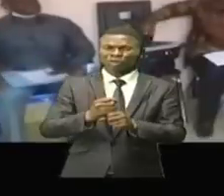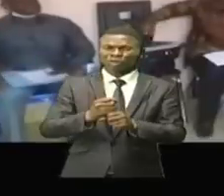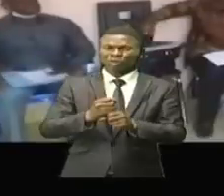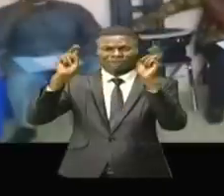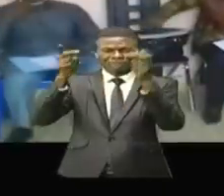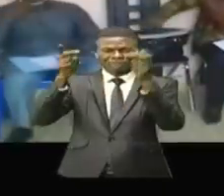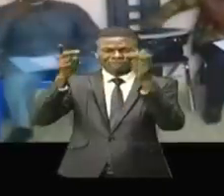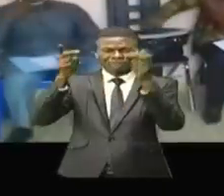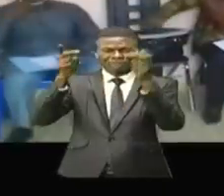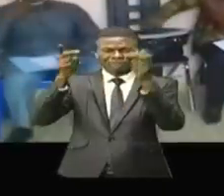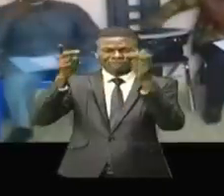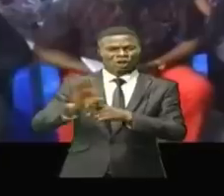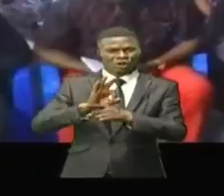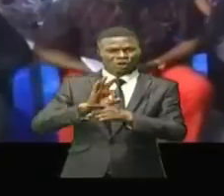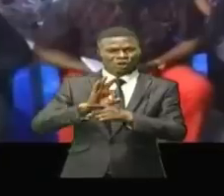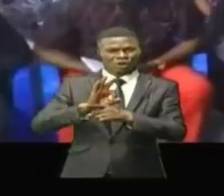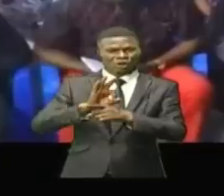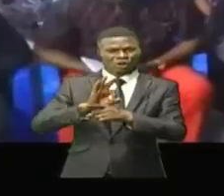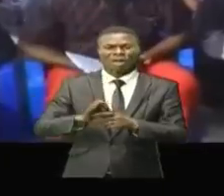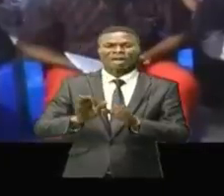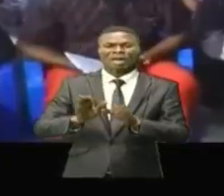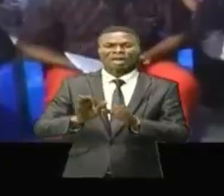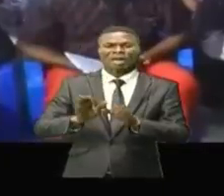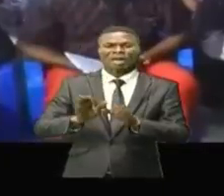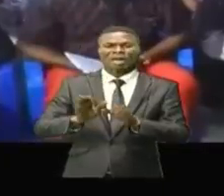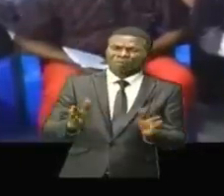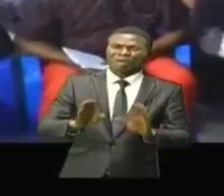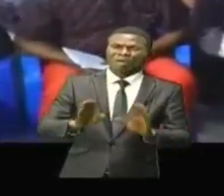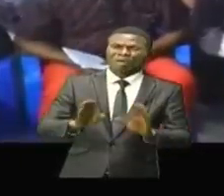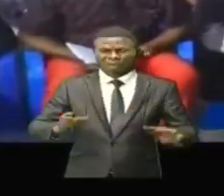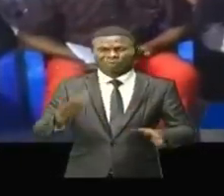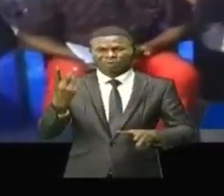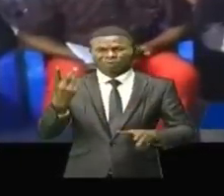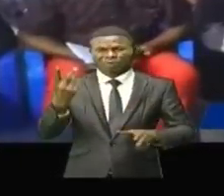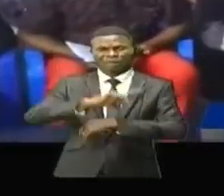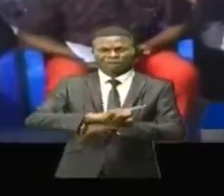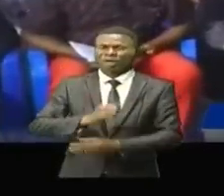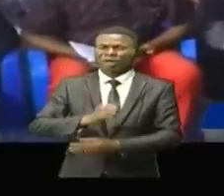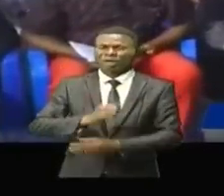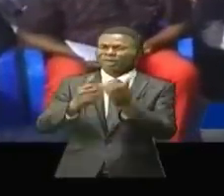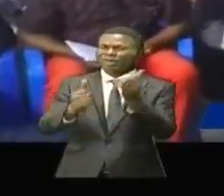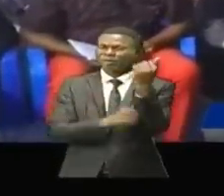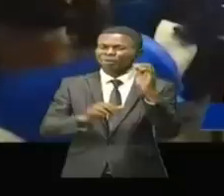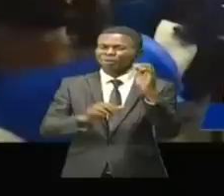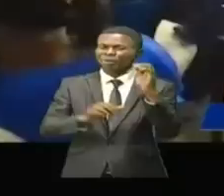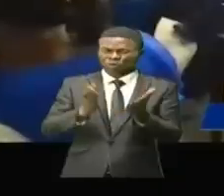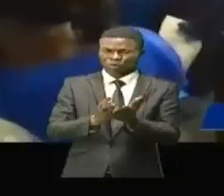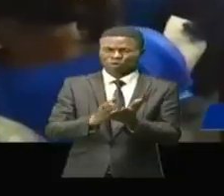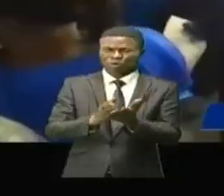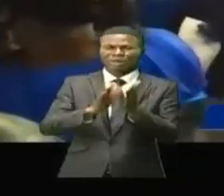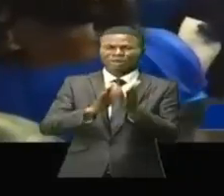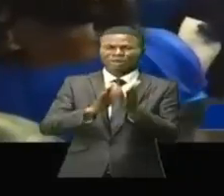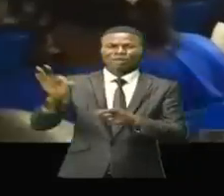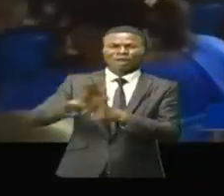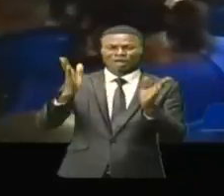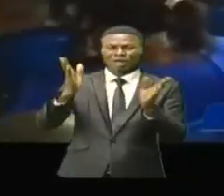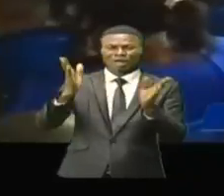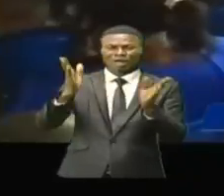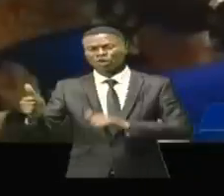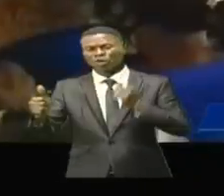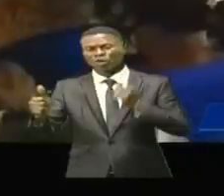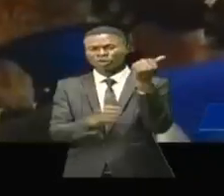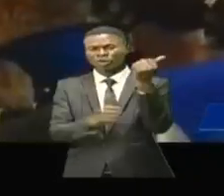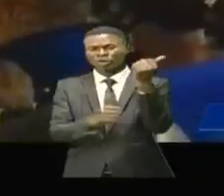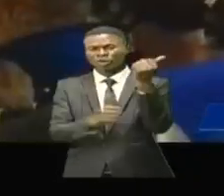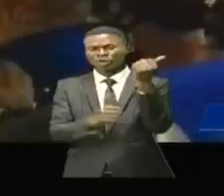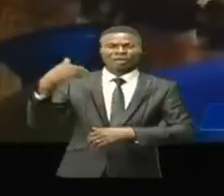Cette matinée territoriale de renforcement des capacités a permis à tous les participants de devenir les formateurs de formateurs dans les administrations